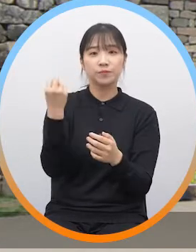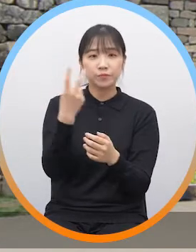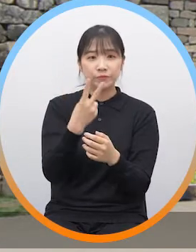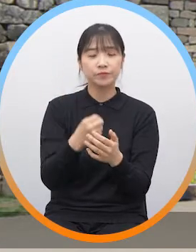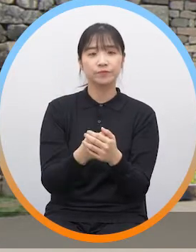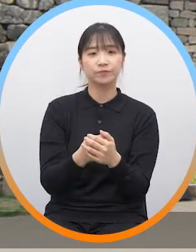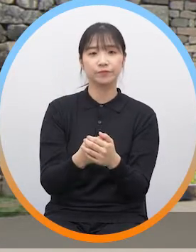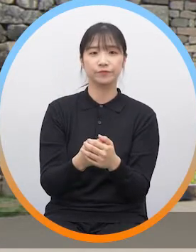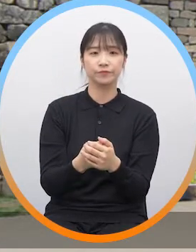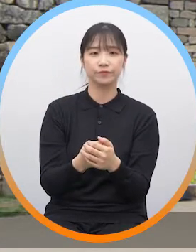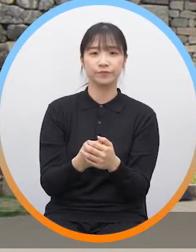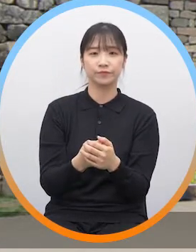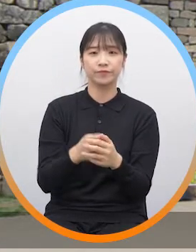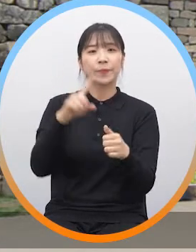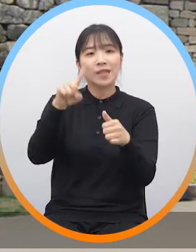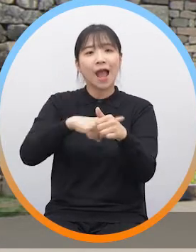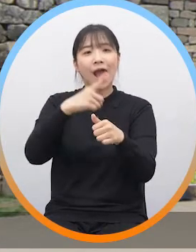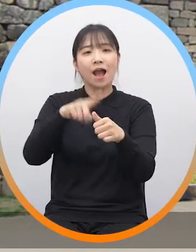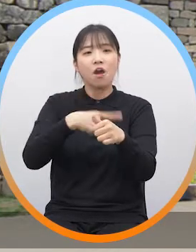이제